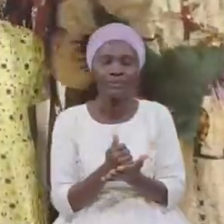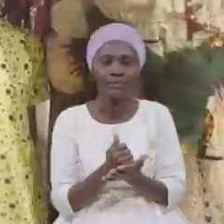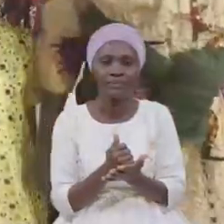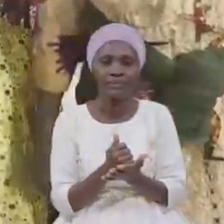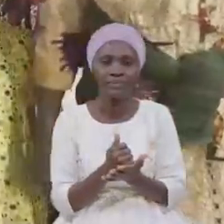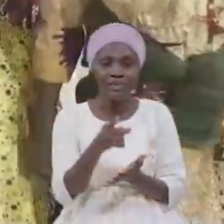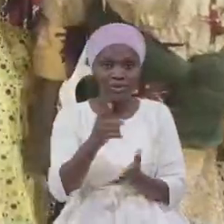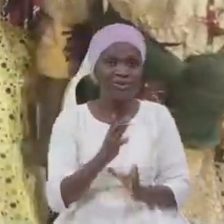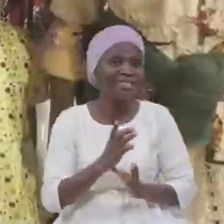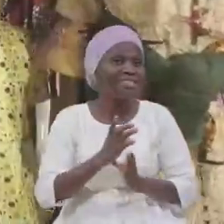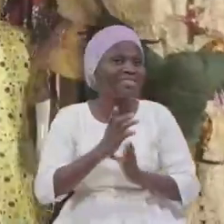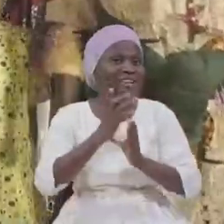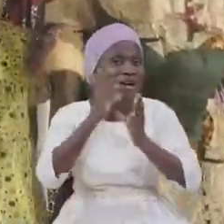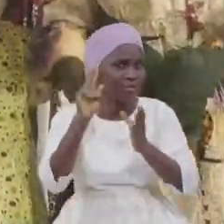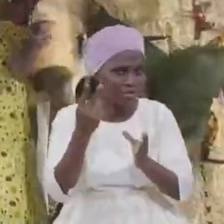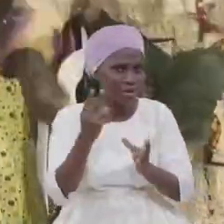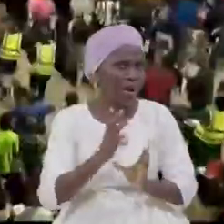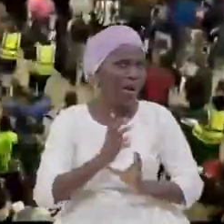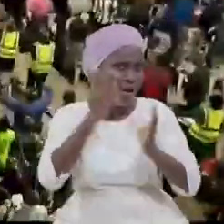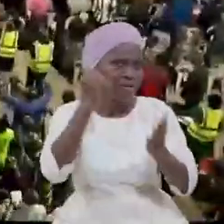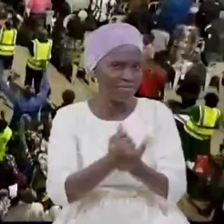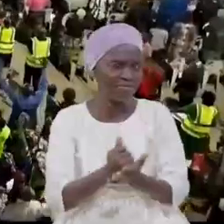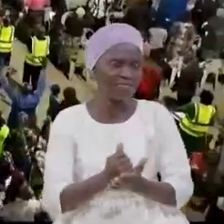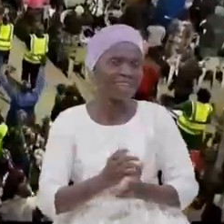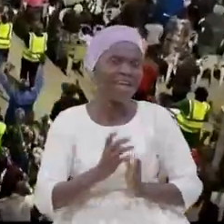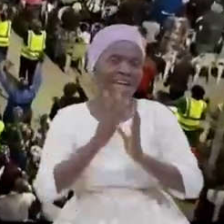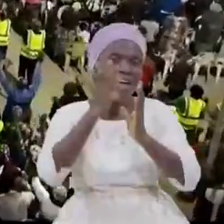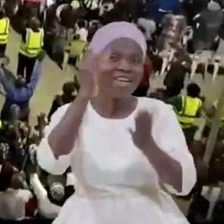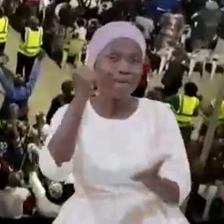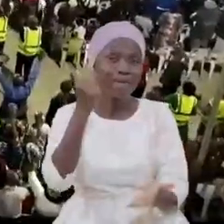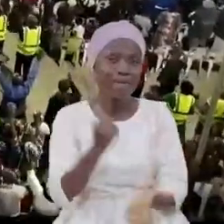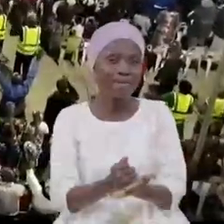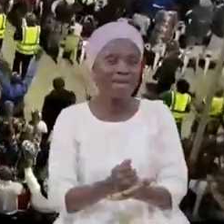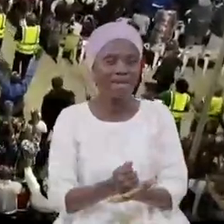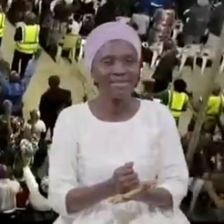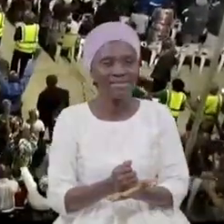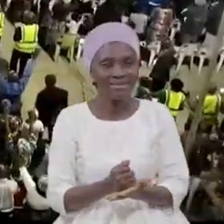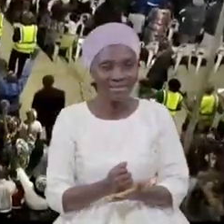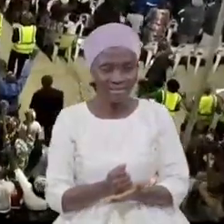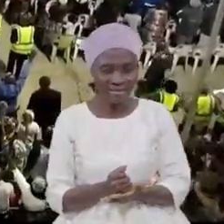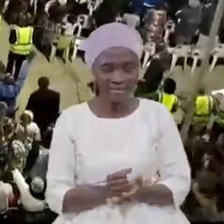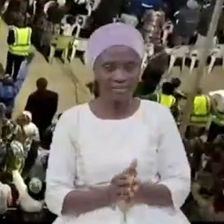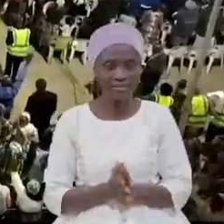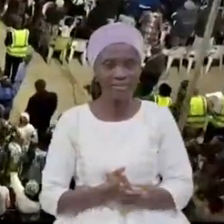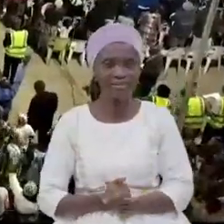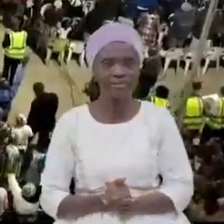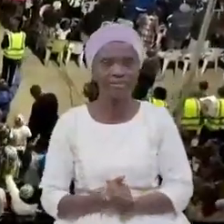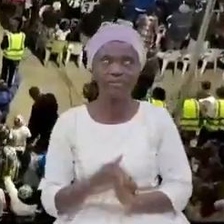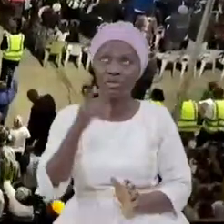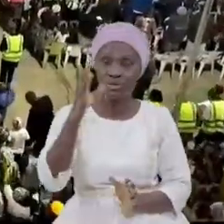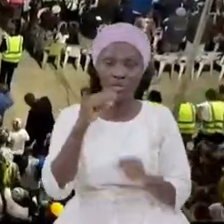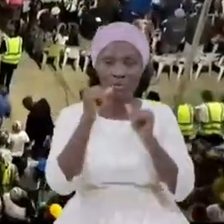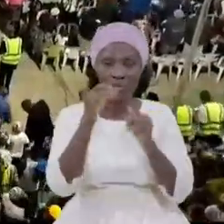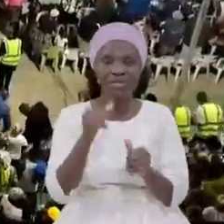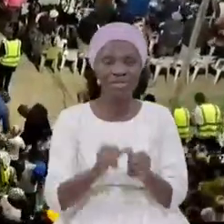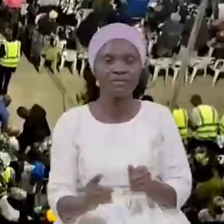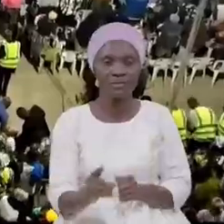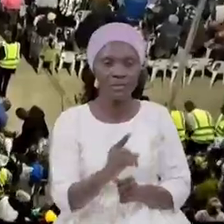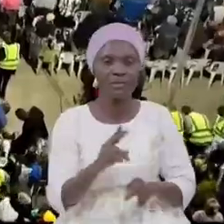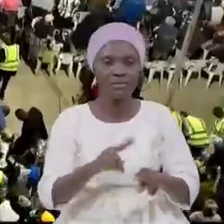Vous devez donner un autre amen avant de vous asseoir. Que Dieu vous bénisse.